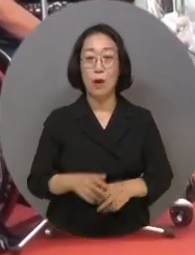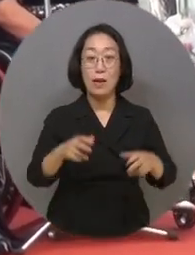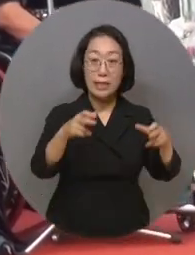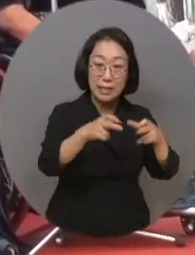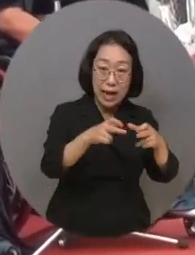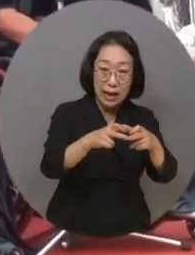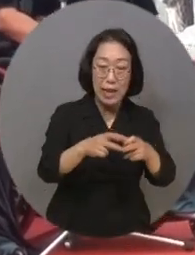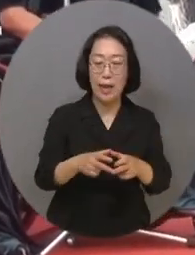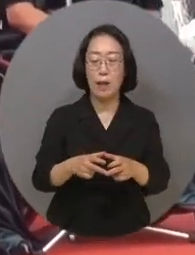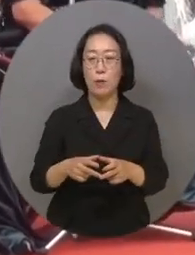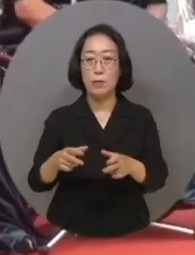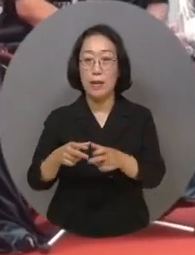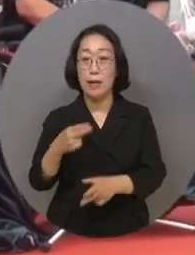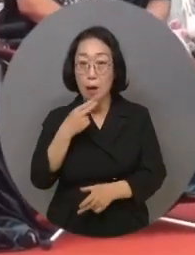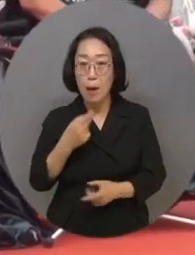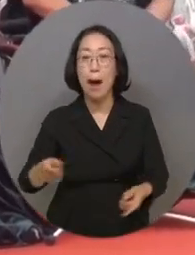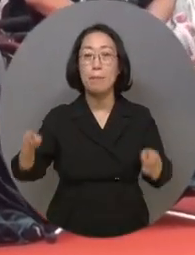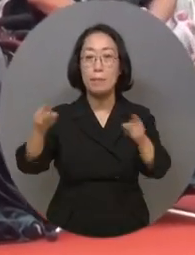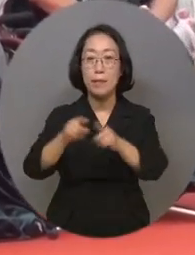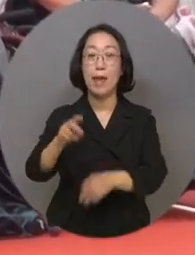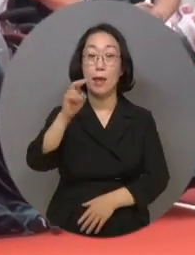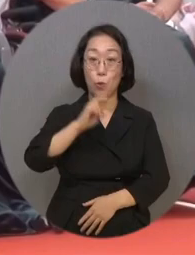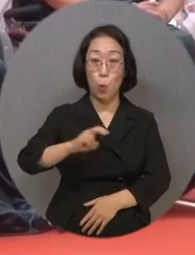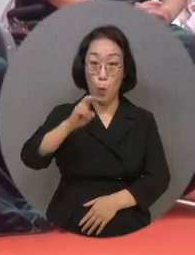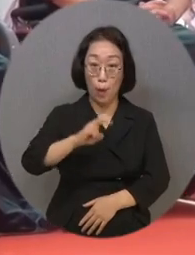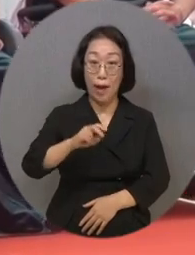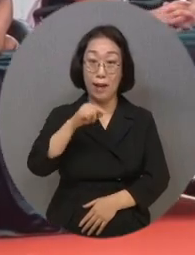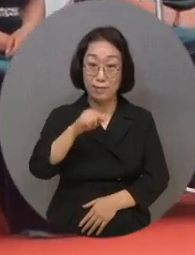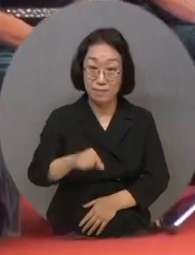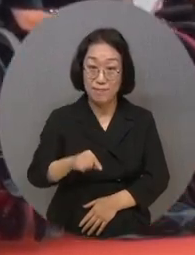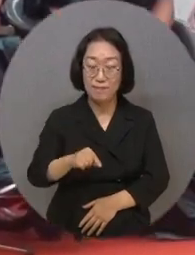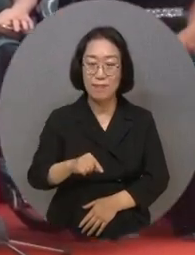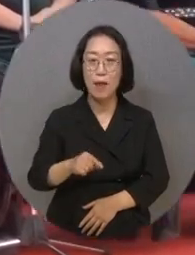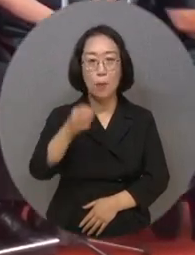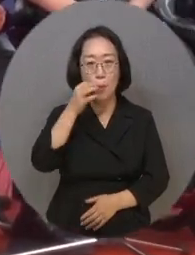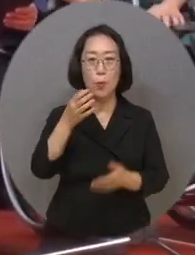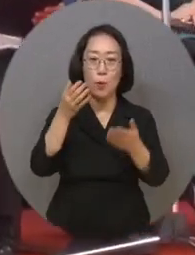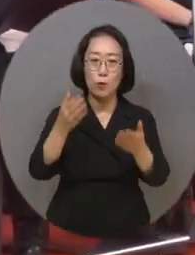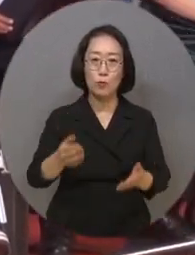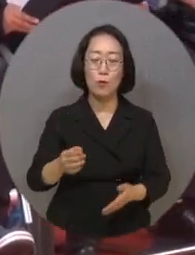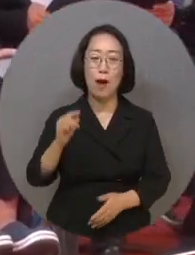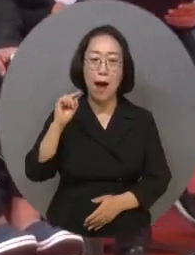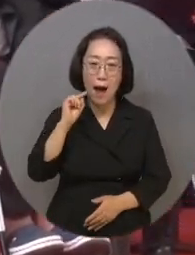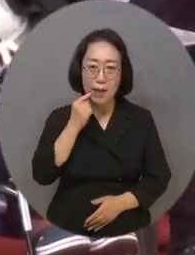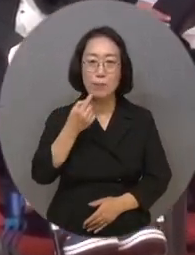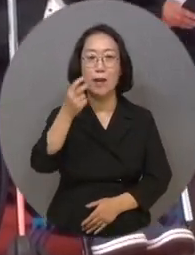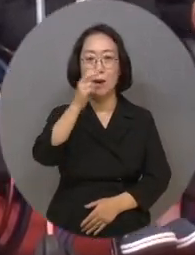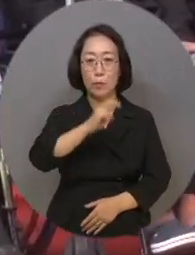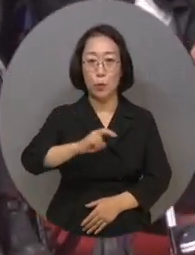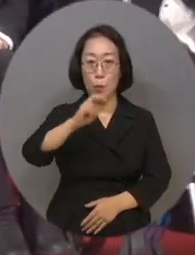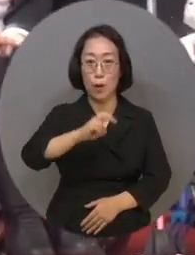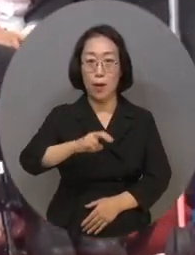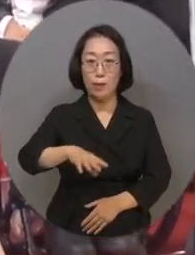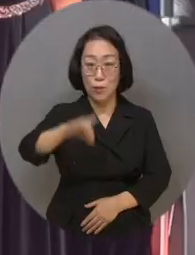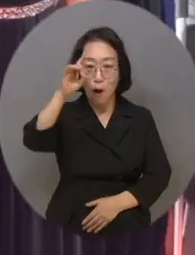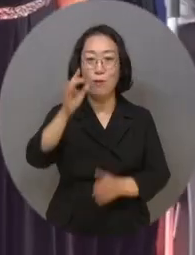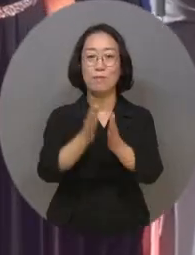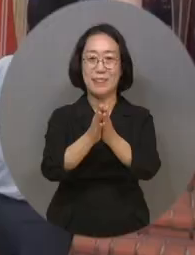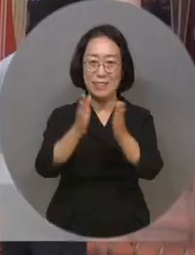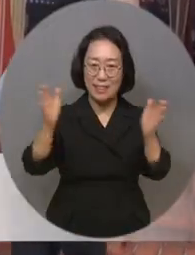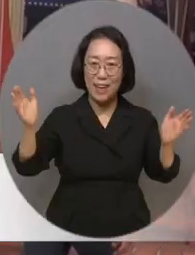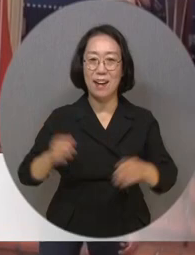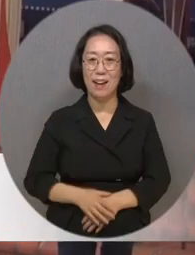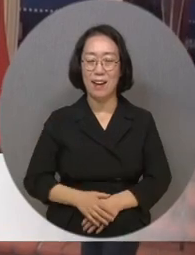함께라는 슬로건으로 노래하는 양주시 앙상블 장애인 합창단이 아름다운 음악으로 영화제 축하 공연이